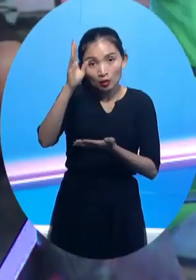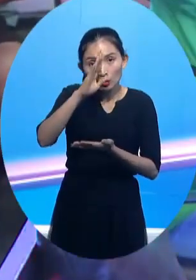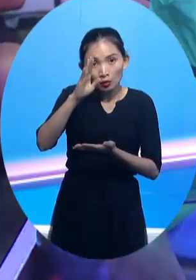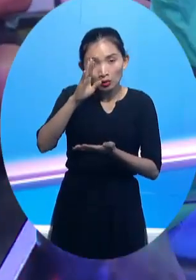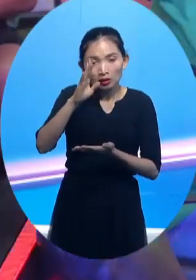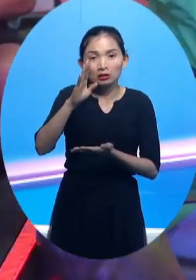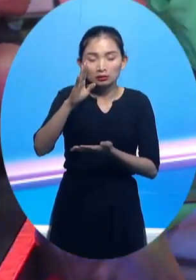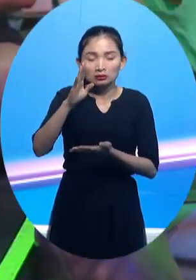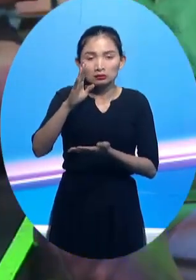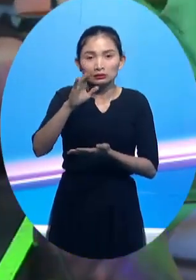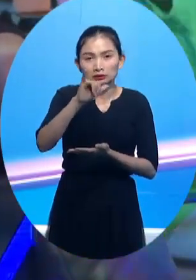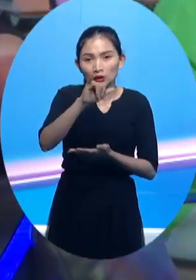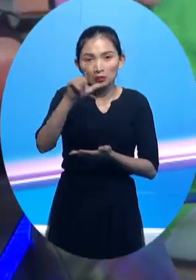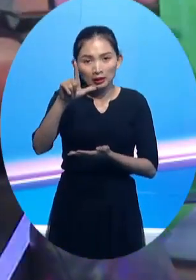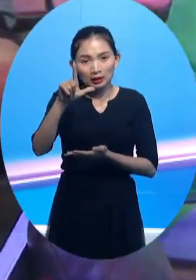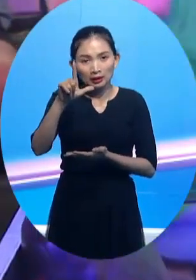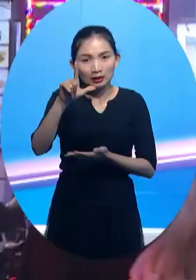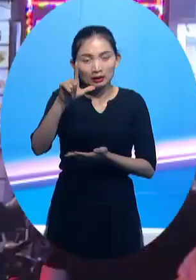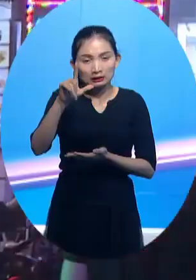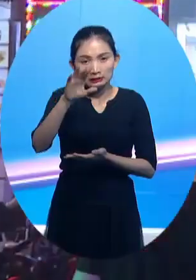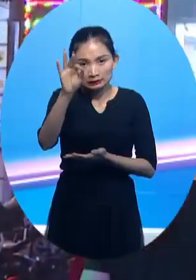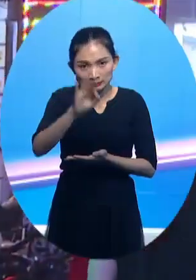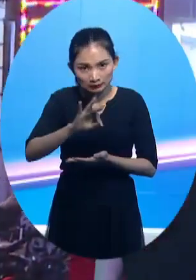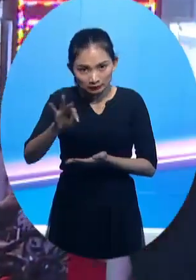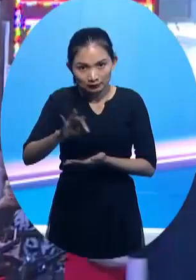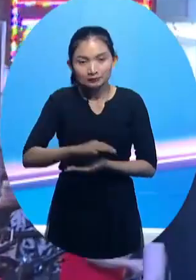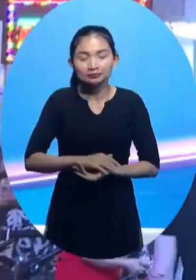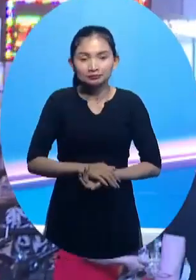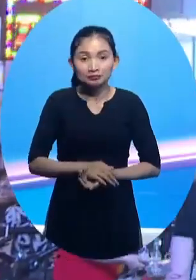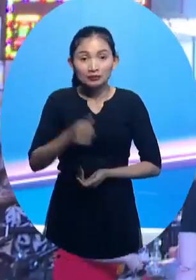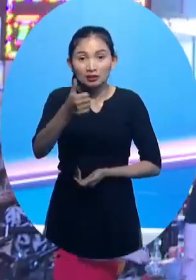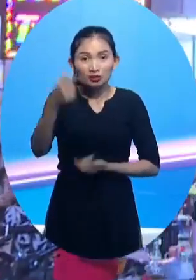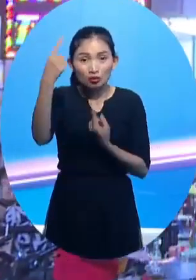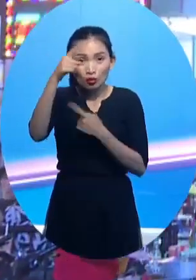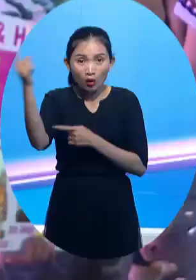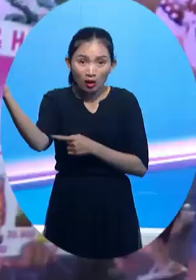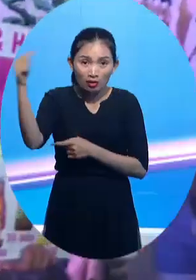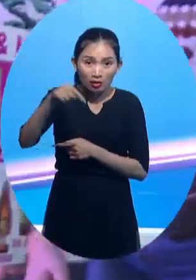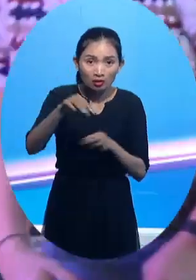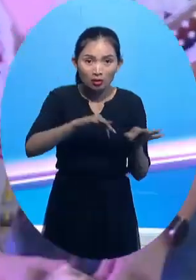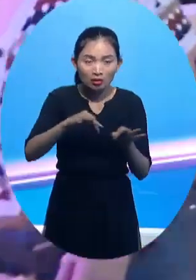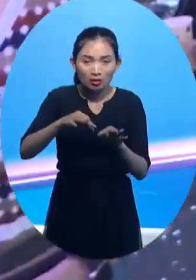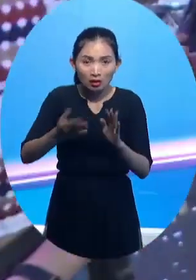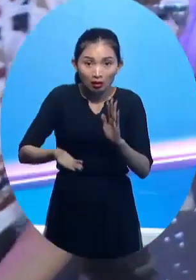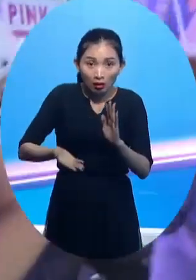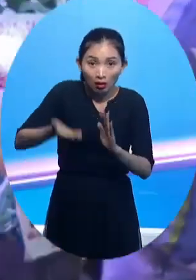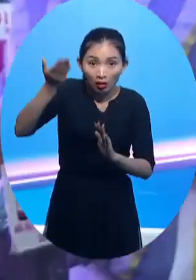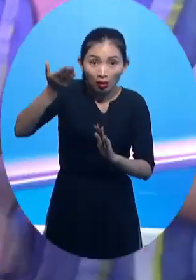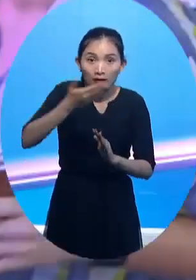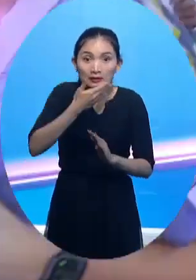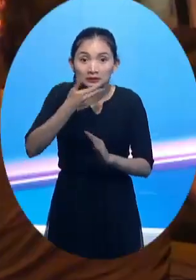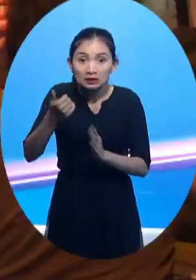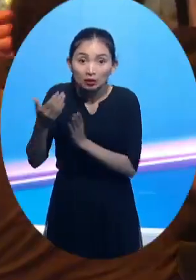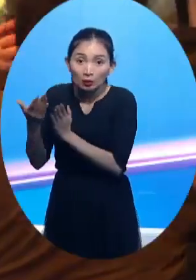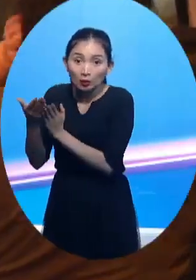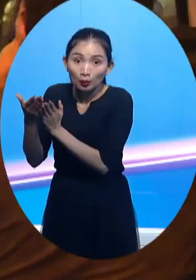so với cùng kỳ theo thông tin của các doanh nghiệp lữ hành khách nước ngoài đến thành phố Hồ Chí Minh tăng cao Đặc biệt là khách tạo biển dòng khách